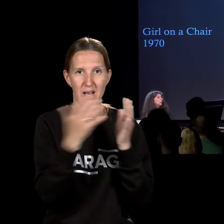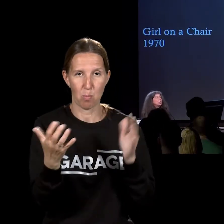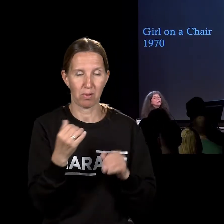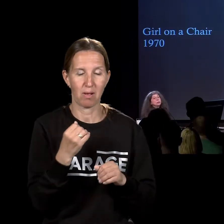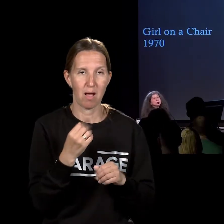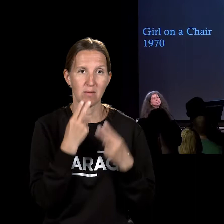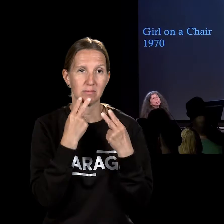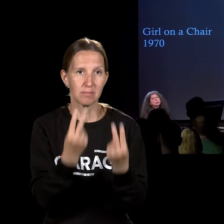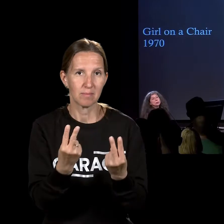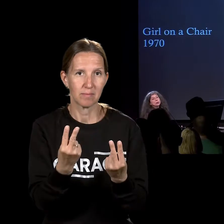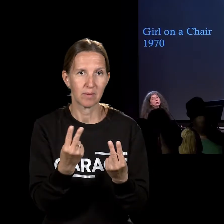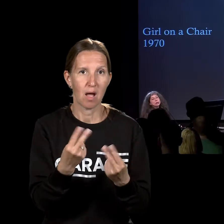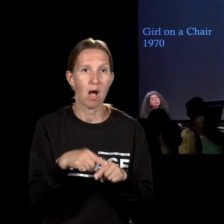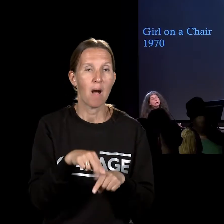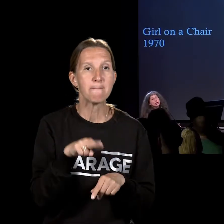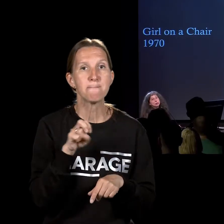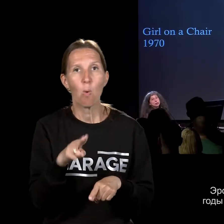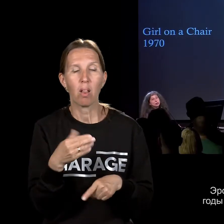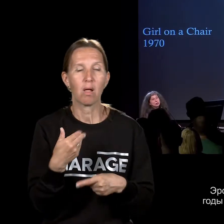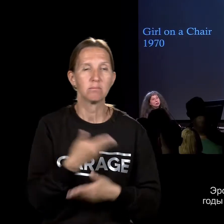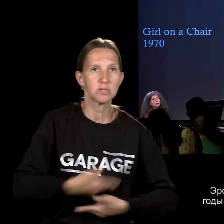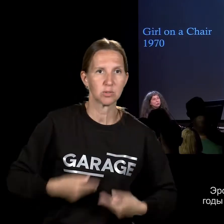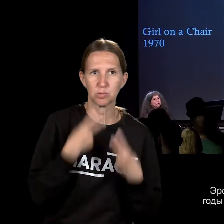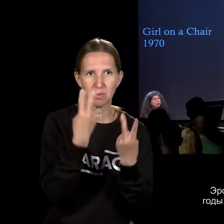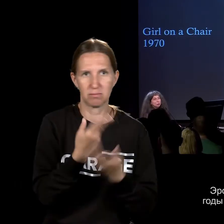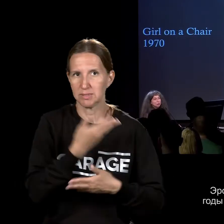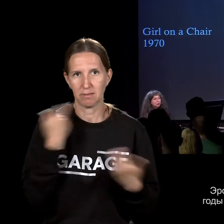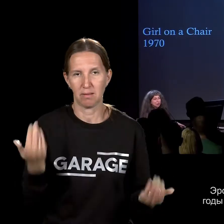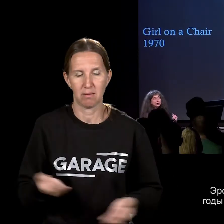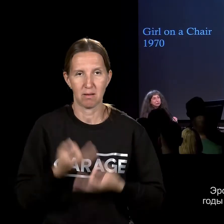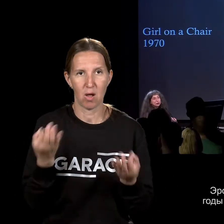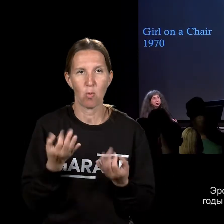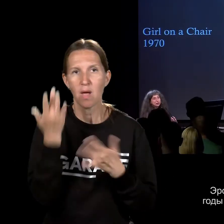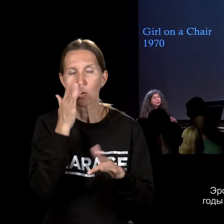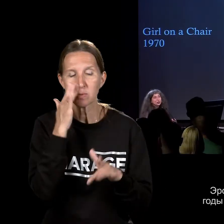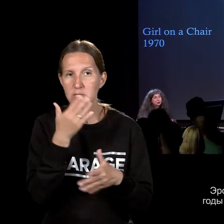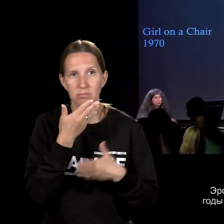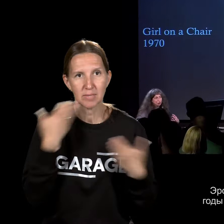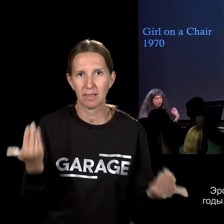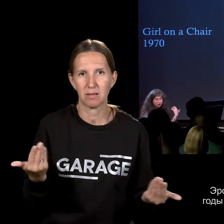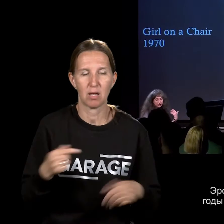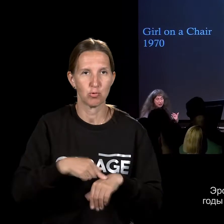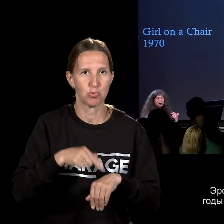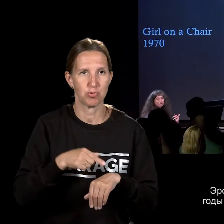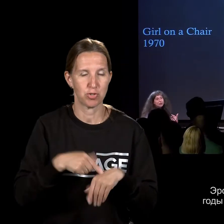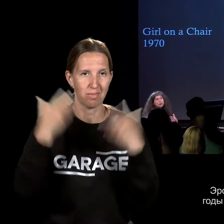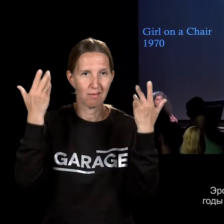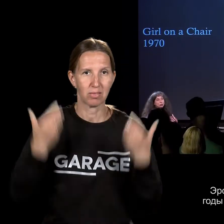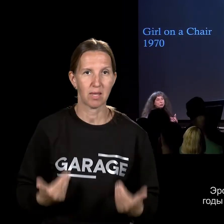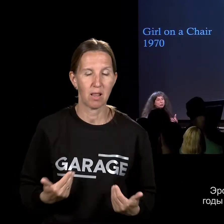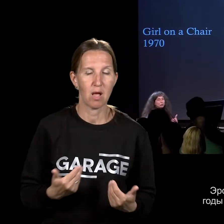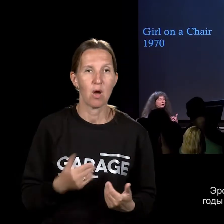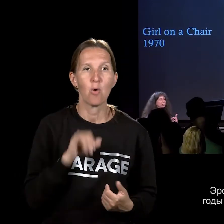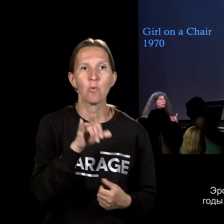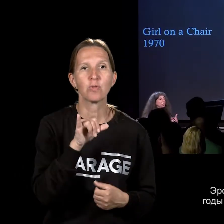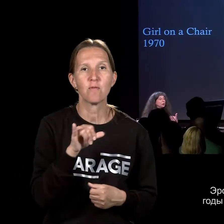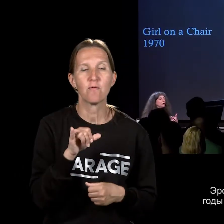выглядит абсолютно бесполыми, абсолютно асексуальными. И какой-то эротизм тела, эротическое ощущение тела возникает у